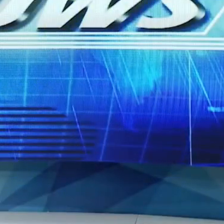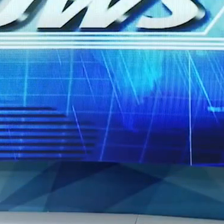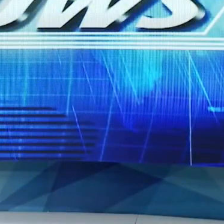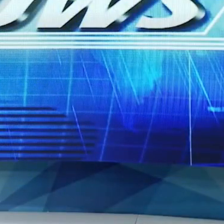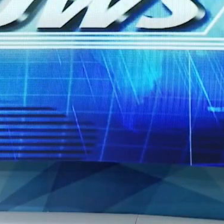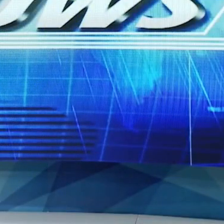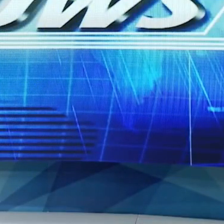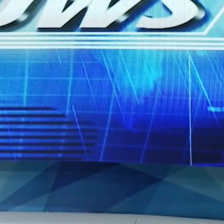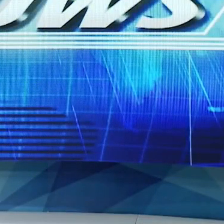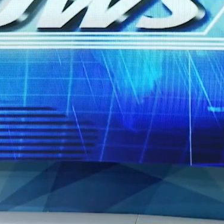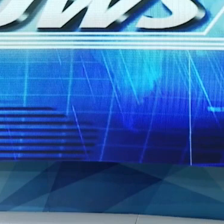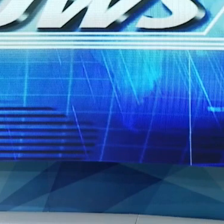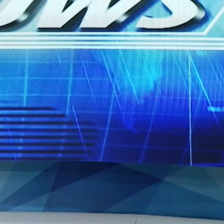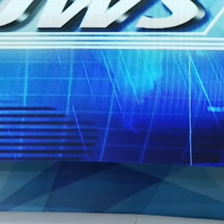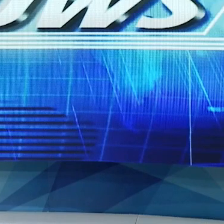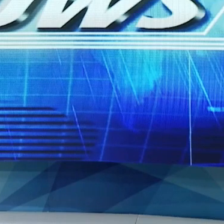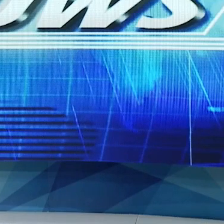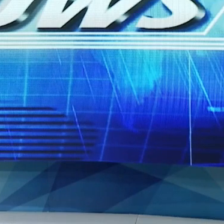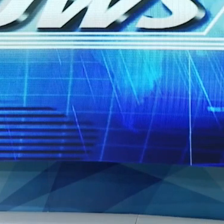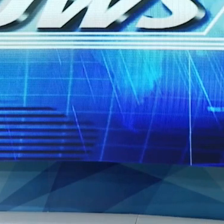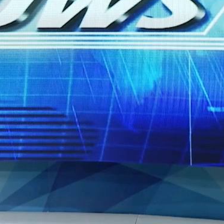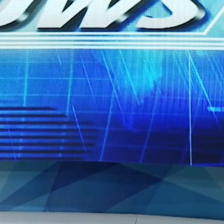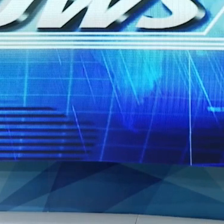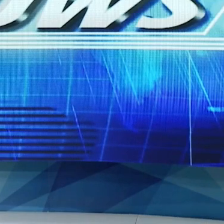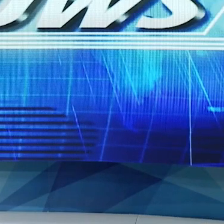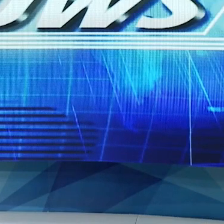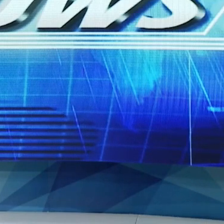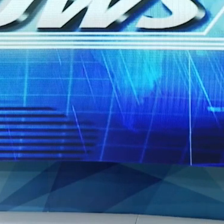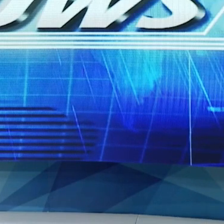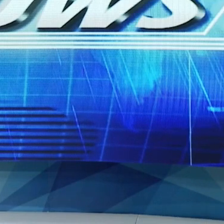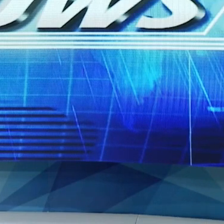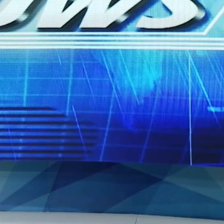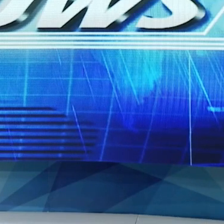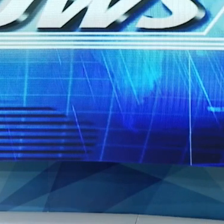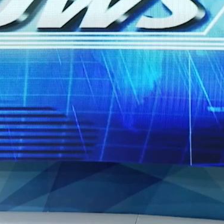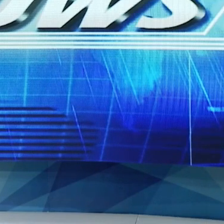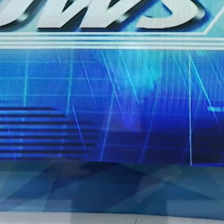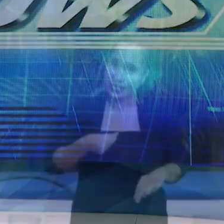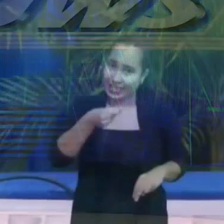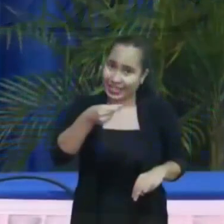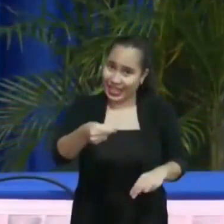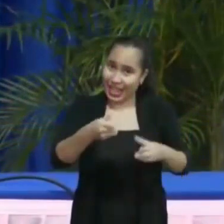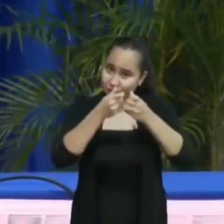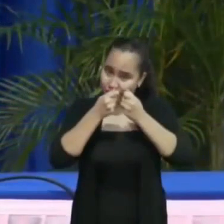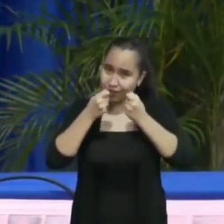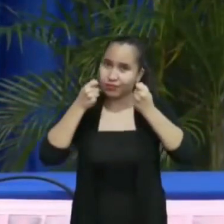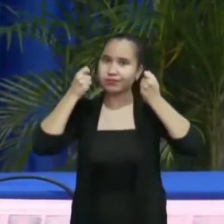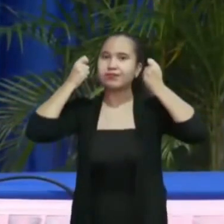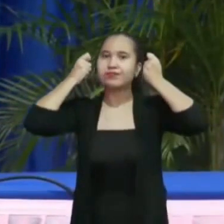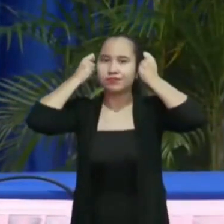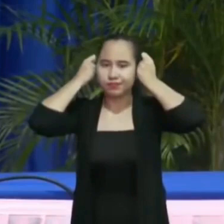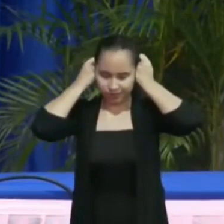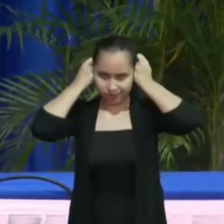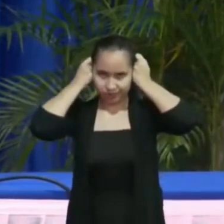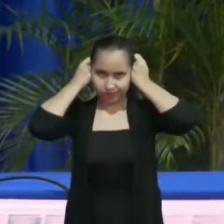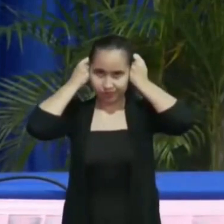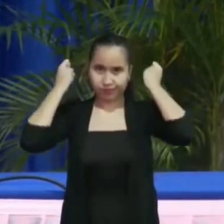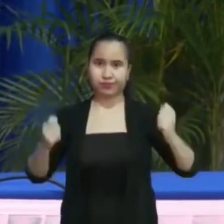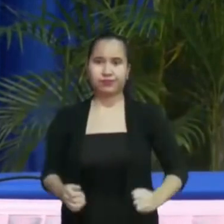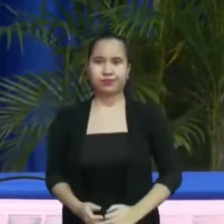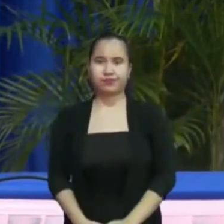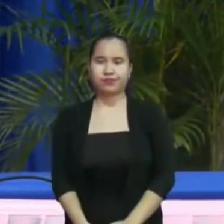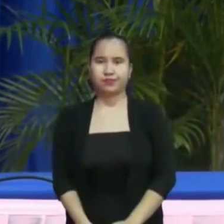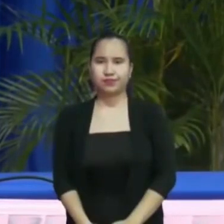basisonderwijs in vier vakken de toets zullen afleggen. Waarom hebben we voor dat model gekozen?